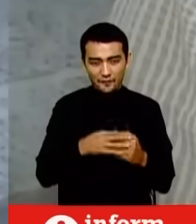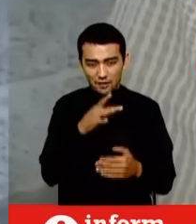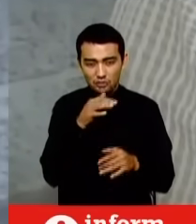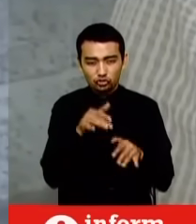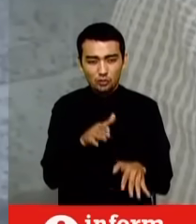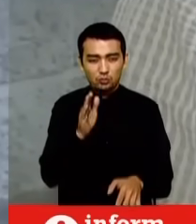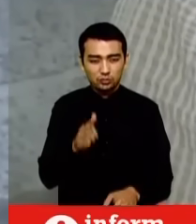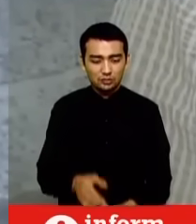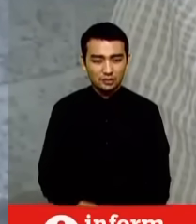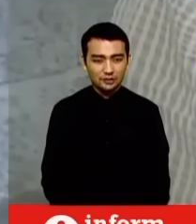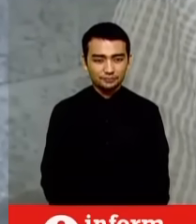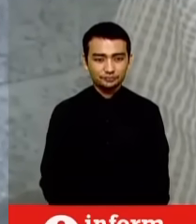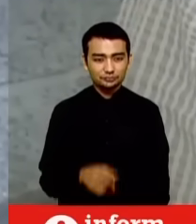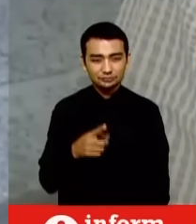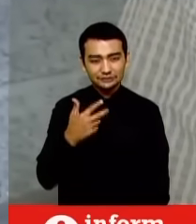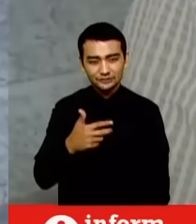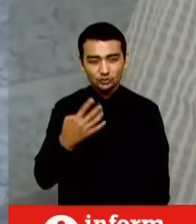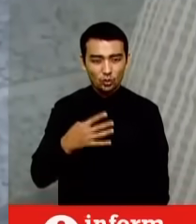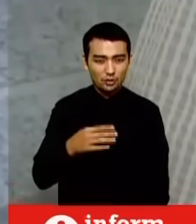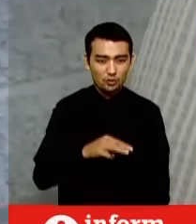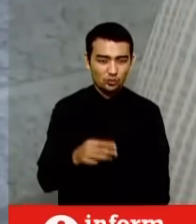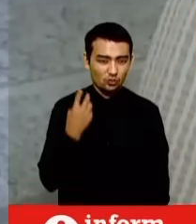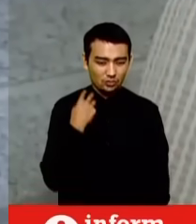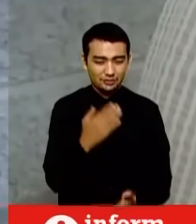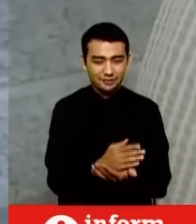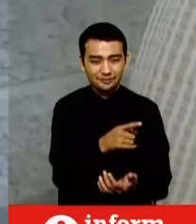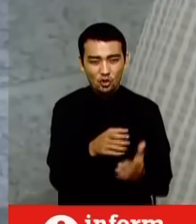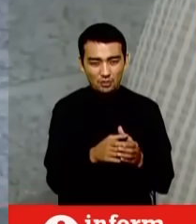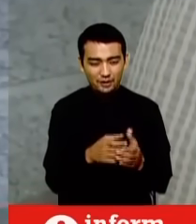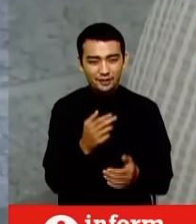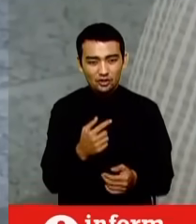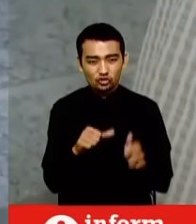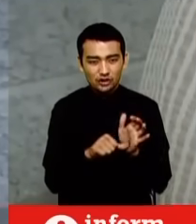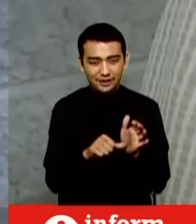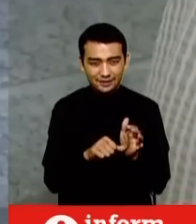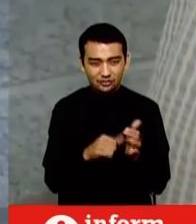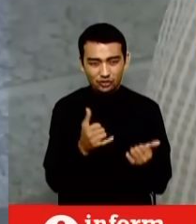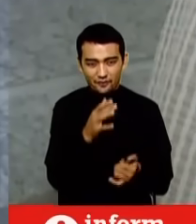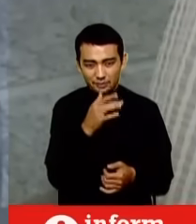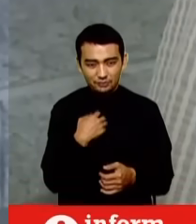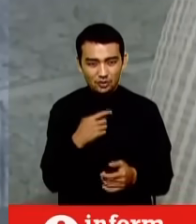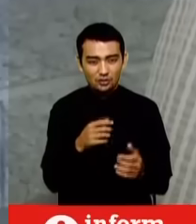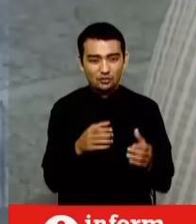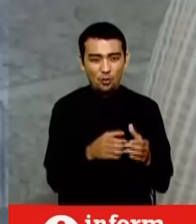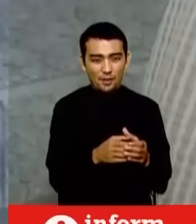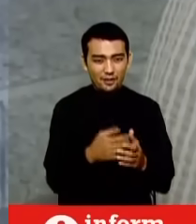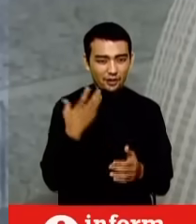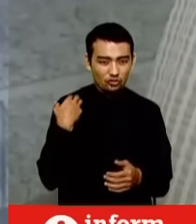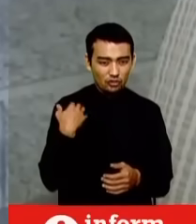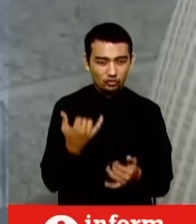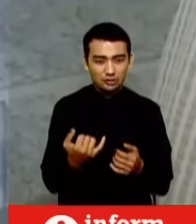Жоба мен сумысы 30-40 миллион теңгенің төңірегінде болып тұр. Қазір біз сағат 6-та мердігер мекемесінің басшысы қазір